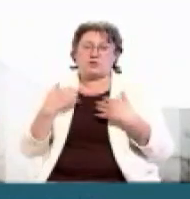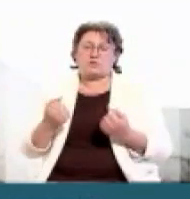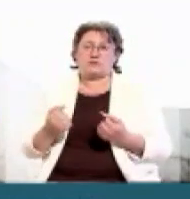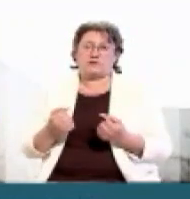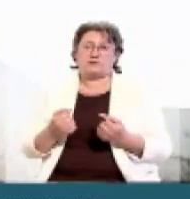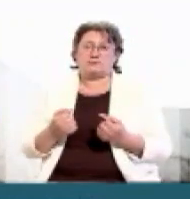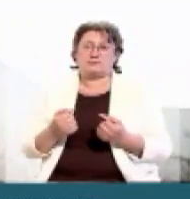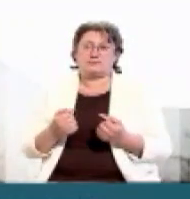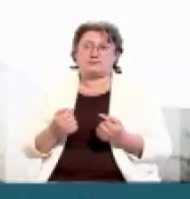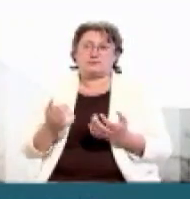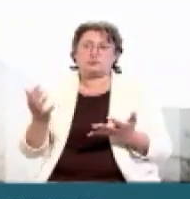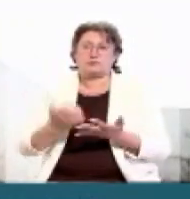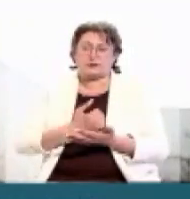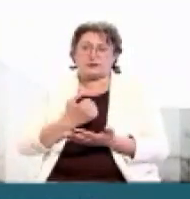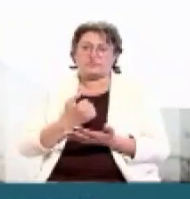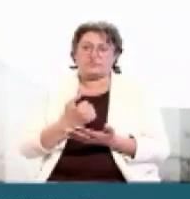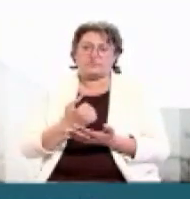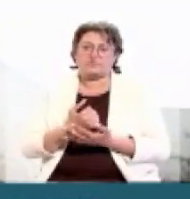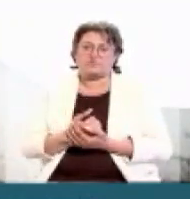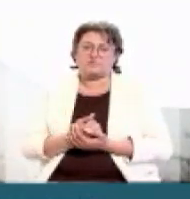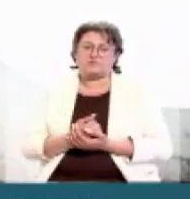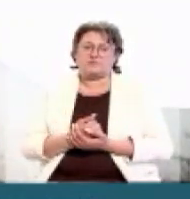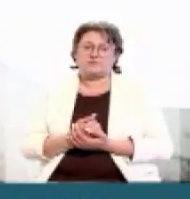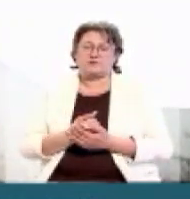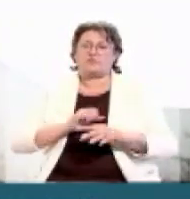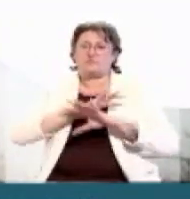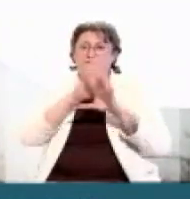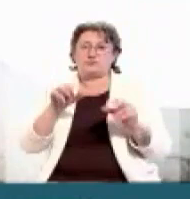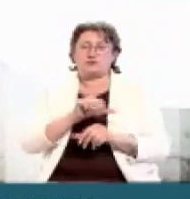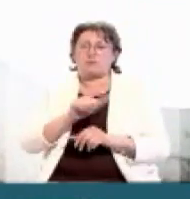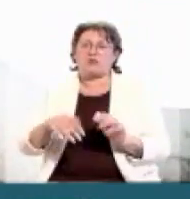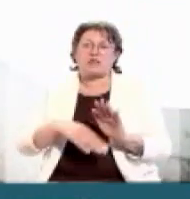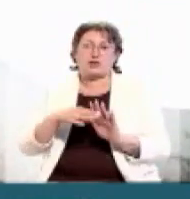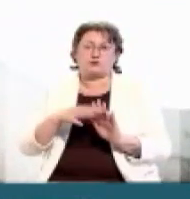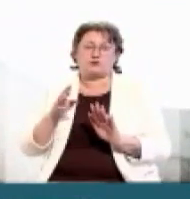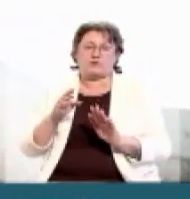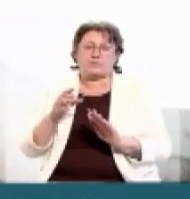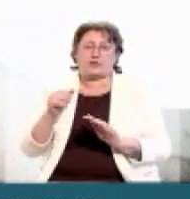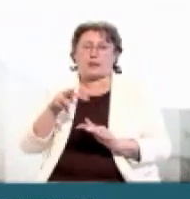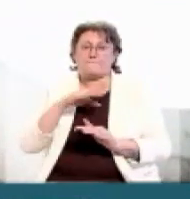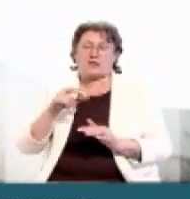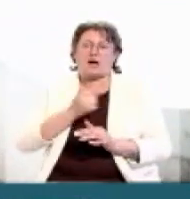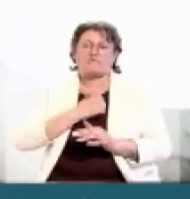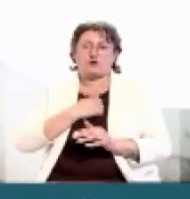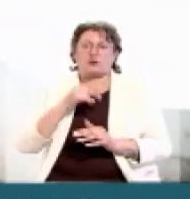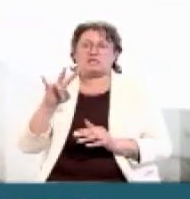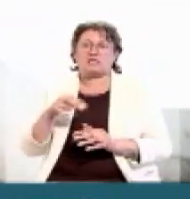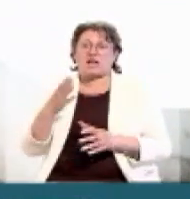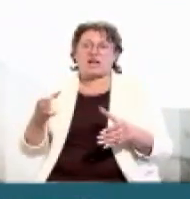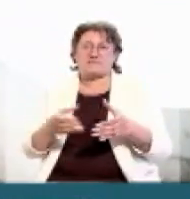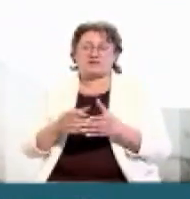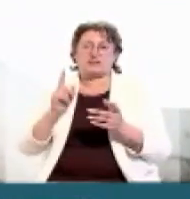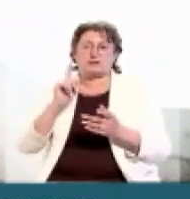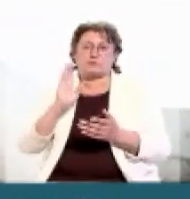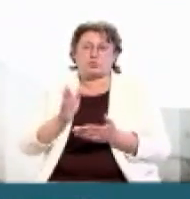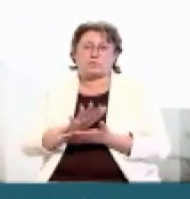здоровья, успехов, всего самого наилучшего. Ну а мы, как военнослужащие Национальной гвардии,